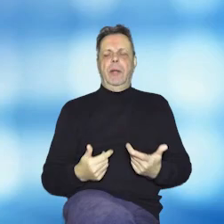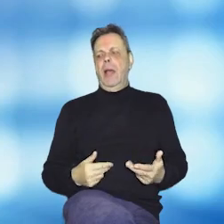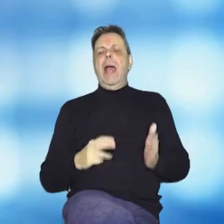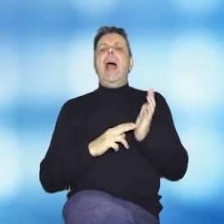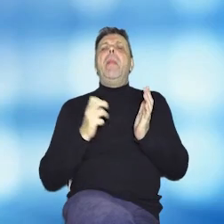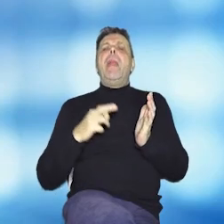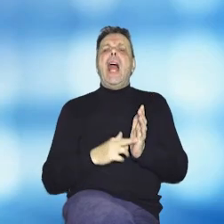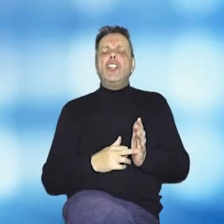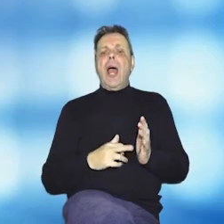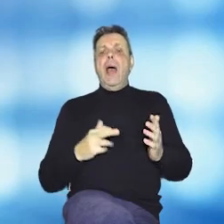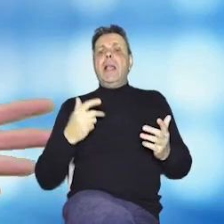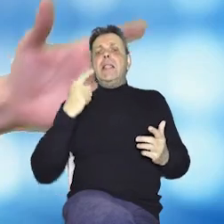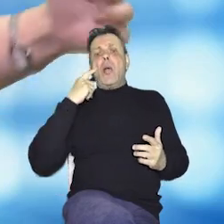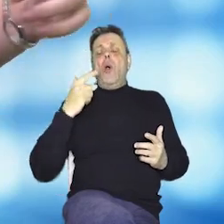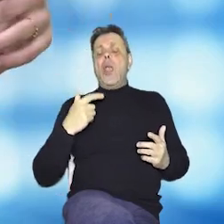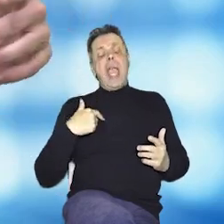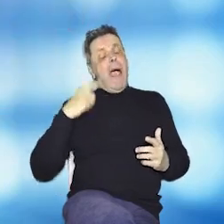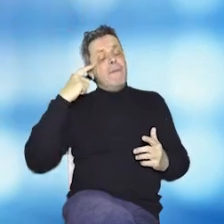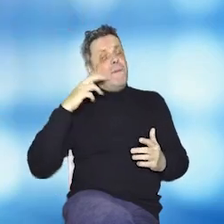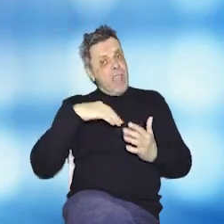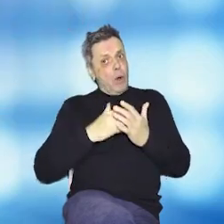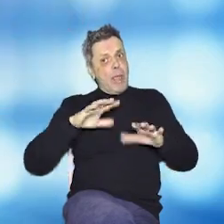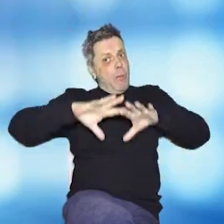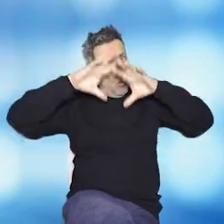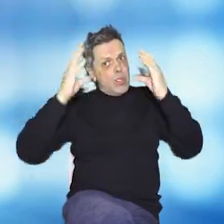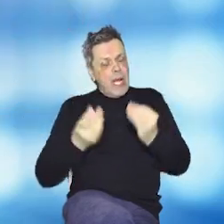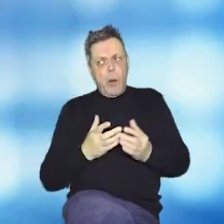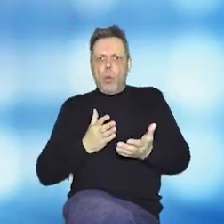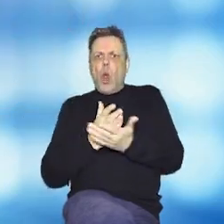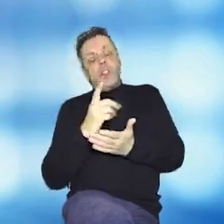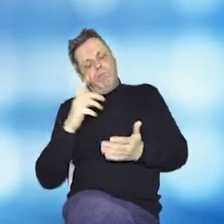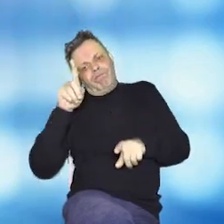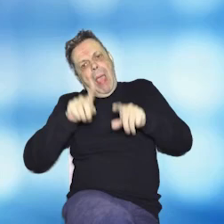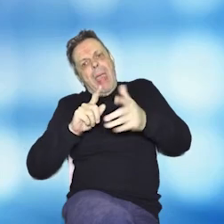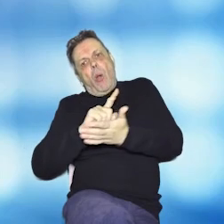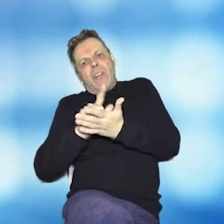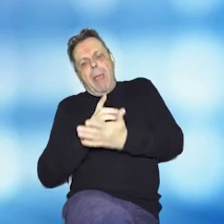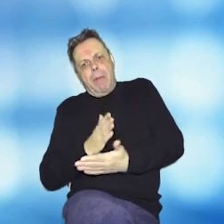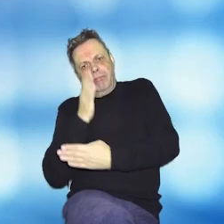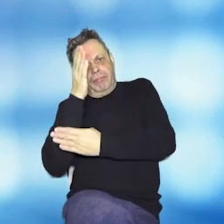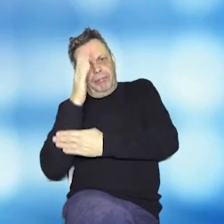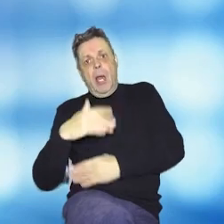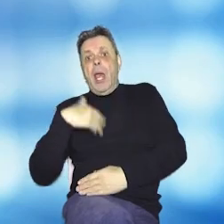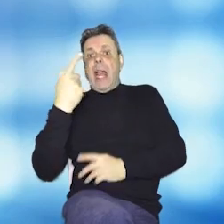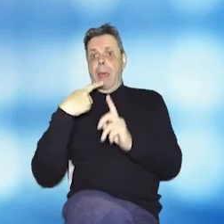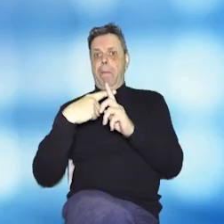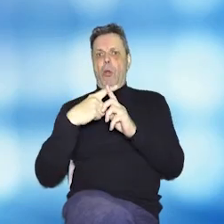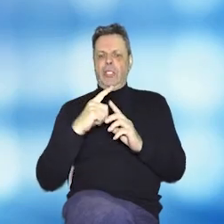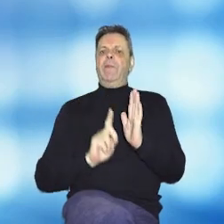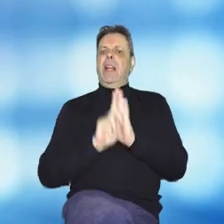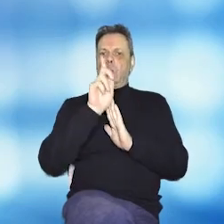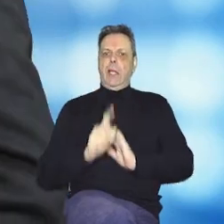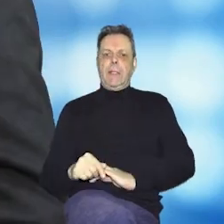načina za koje ja vjerujem da bi u cjelini kroz određen vremenski period dale neke pozitivne